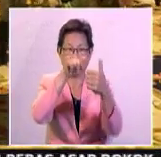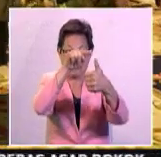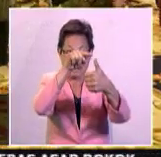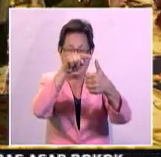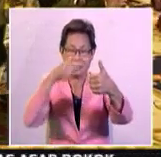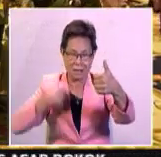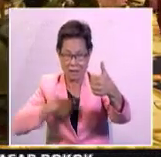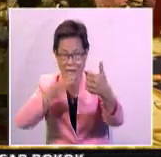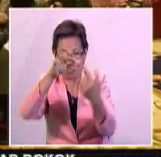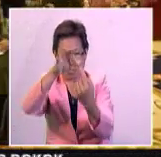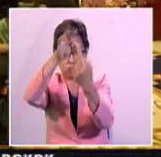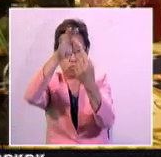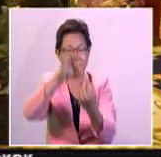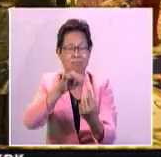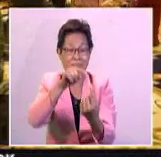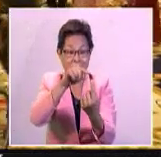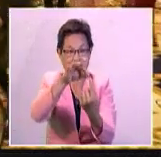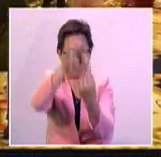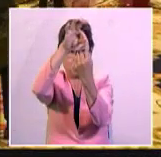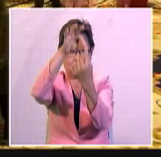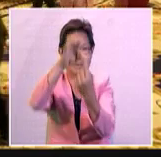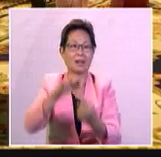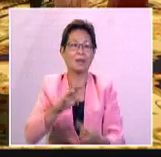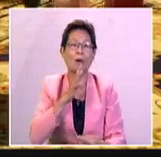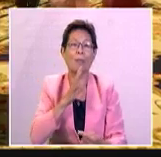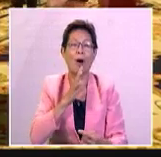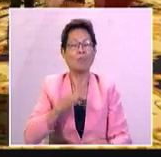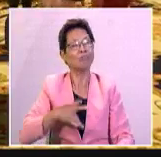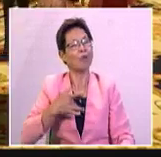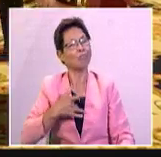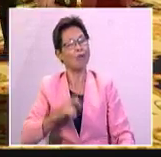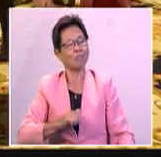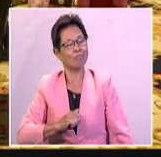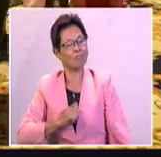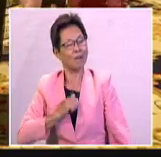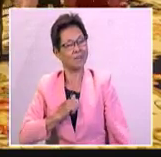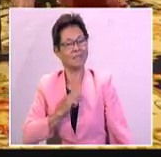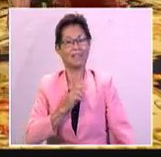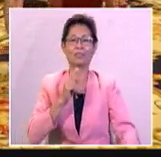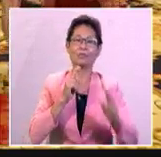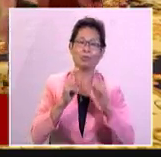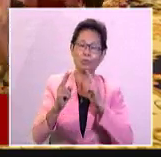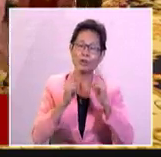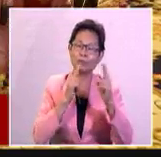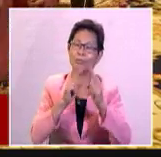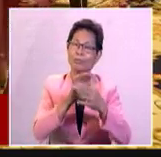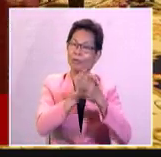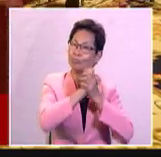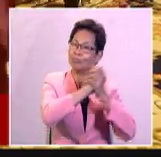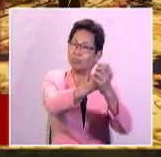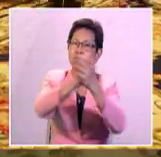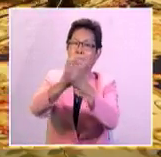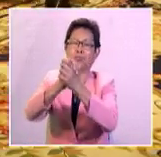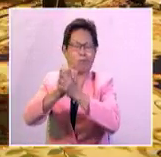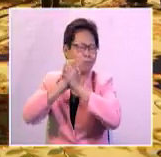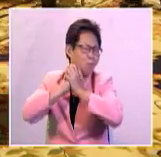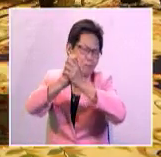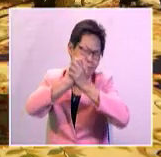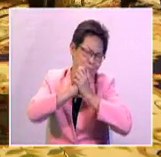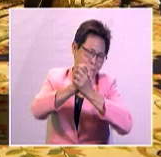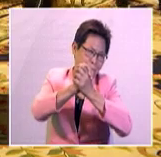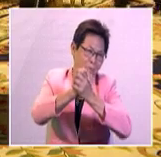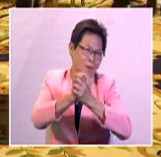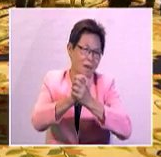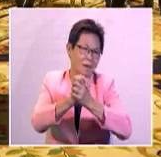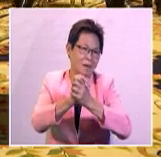ingin menyatakan rasa bangga dan mengucapkan setinggi-tinggi tahniah